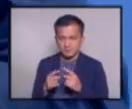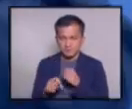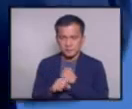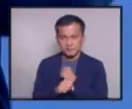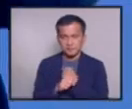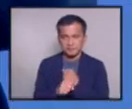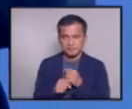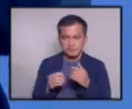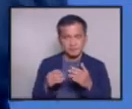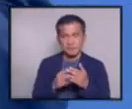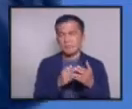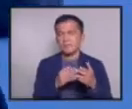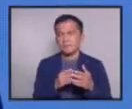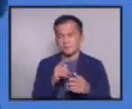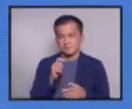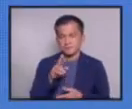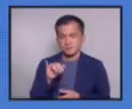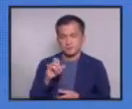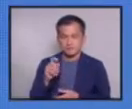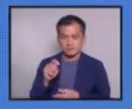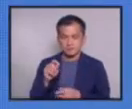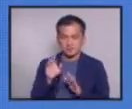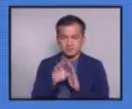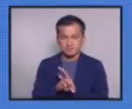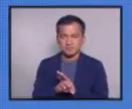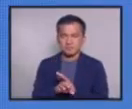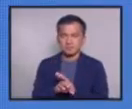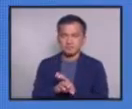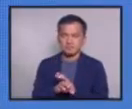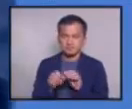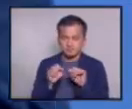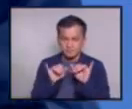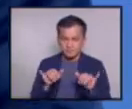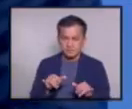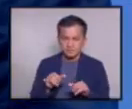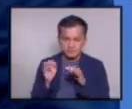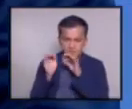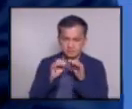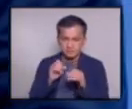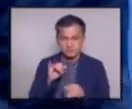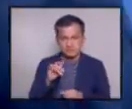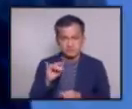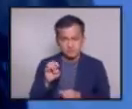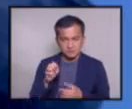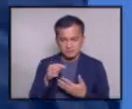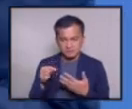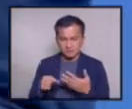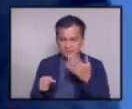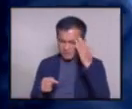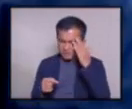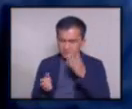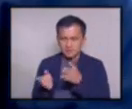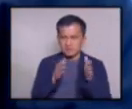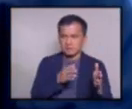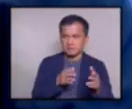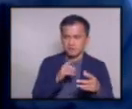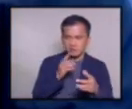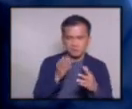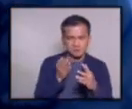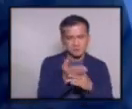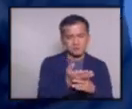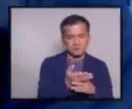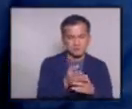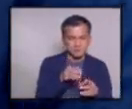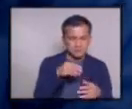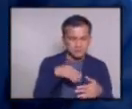kampanya against terrorists, criminals, criminal syndicates, drug syndicates, etc. Alam na ng kabila kasi infiltrated ng gobyerno.